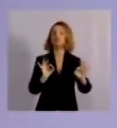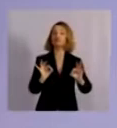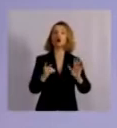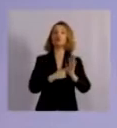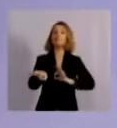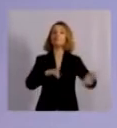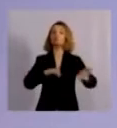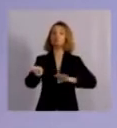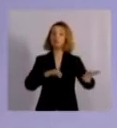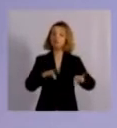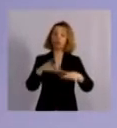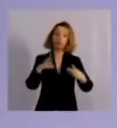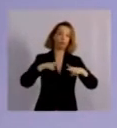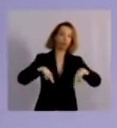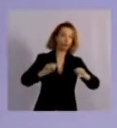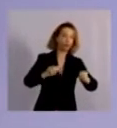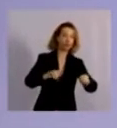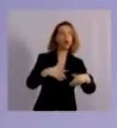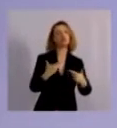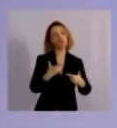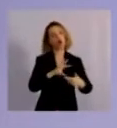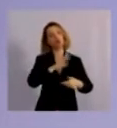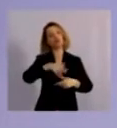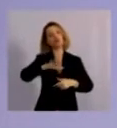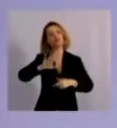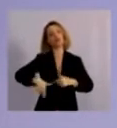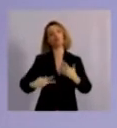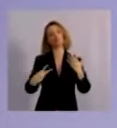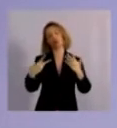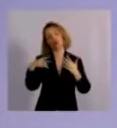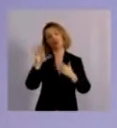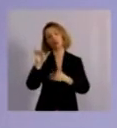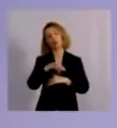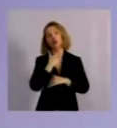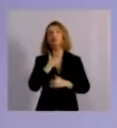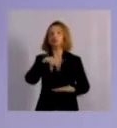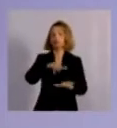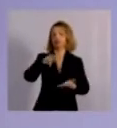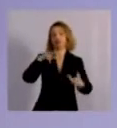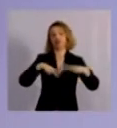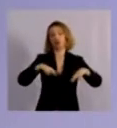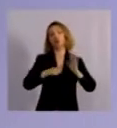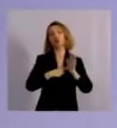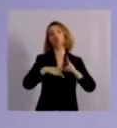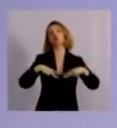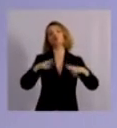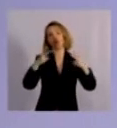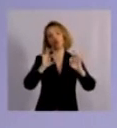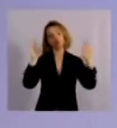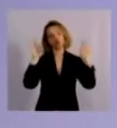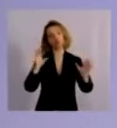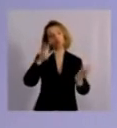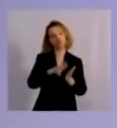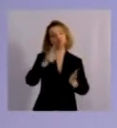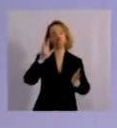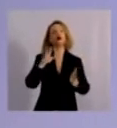το οποίο θα γίνει νόμος του κράτους μέχρι τα τέλη του, προβλέπεται και η καθιέρωση για πρώτη φορά